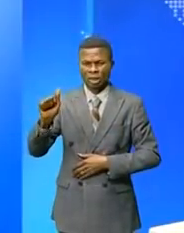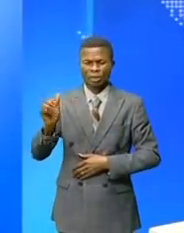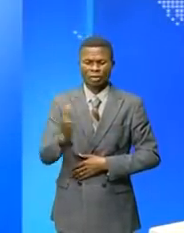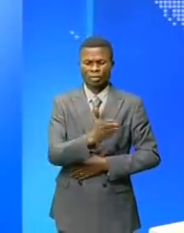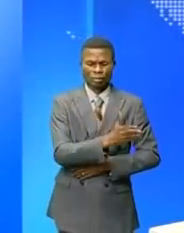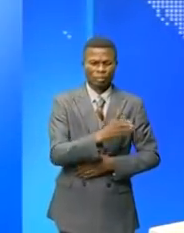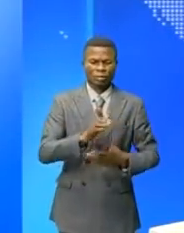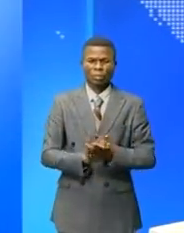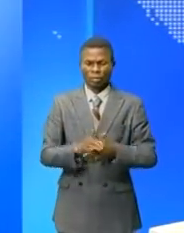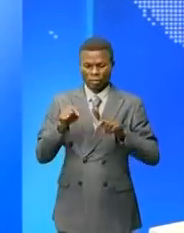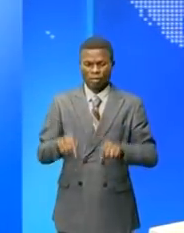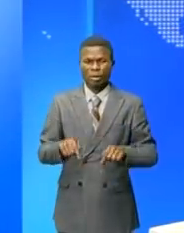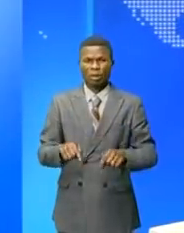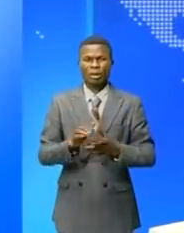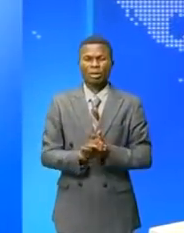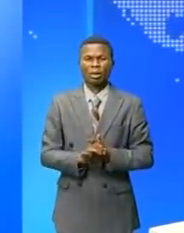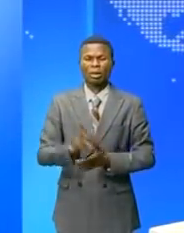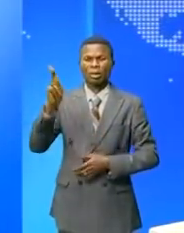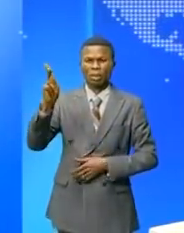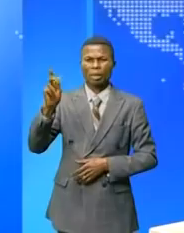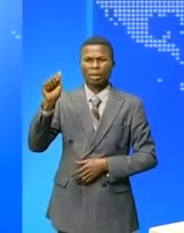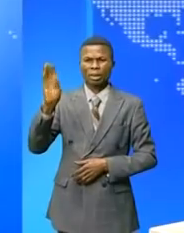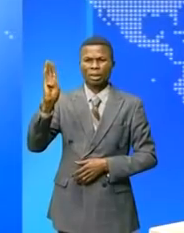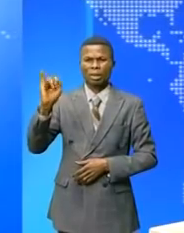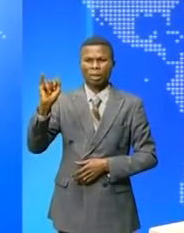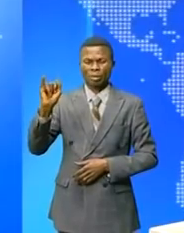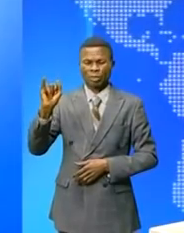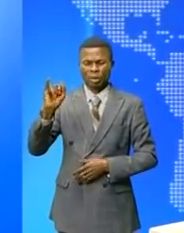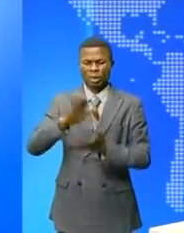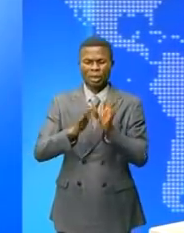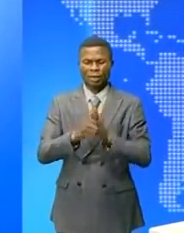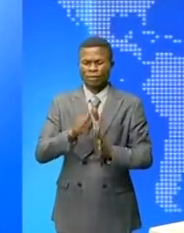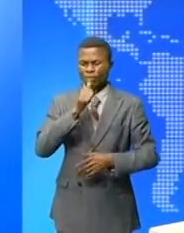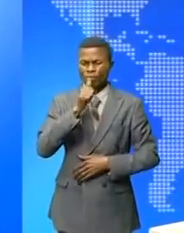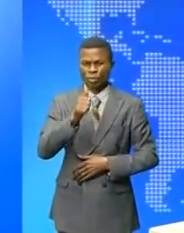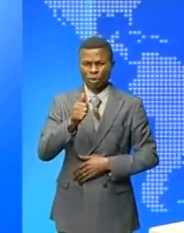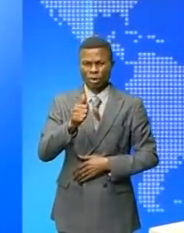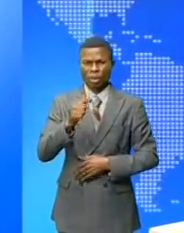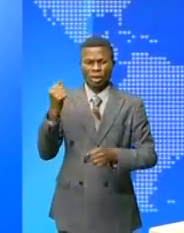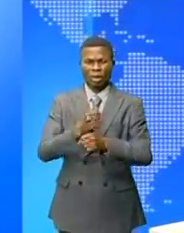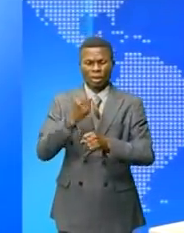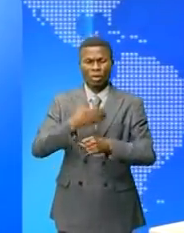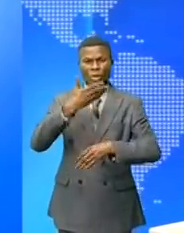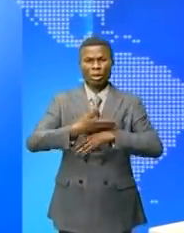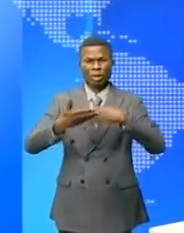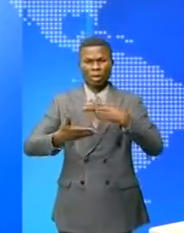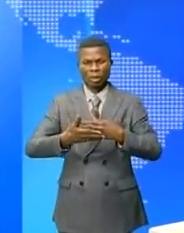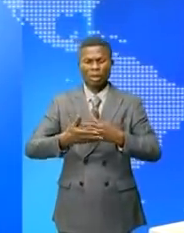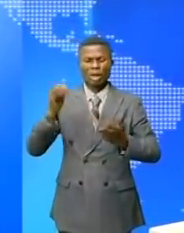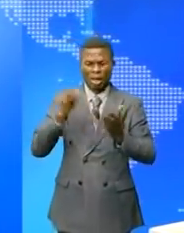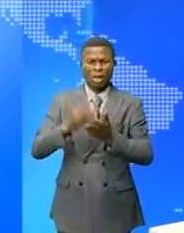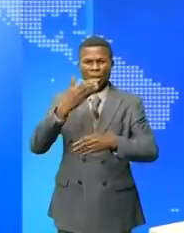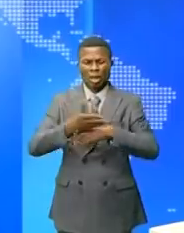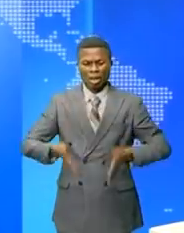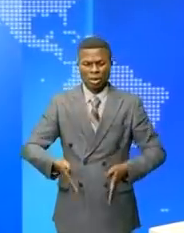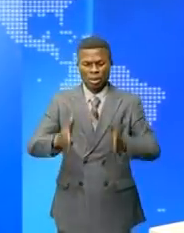pendant ce temps cabinda sera bientôt revêtit de sa plus belle robe bleue travaux de construction et des reconstructions de